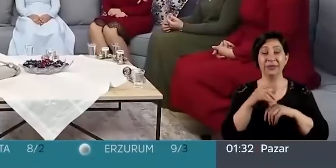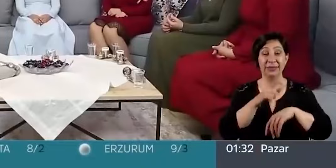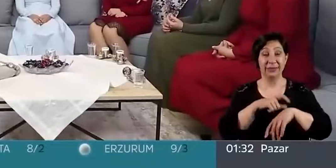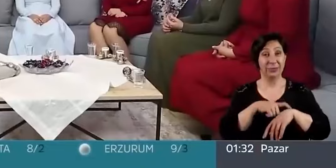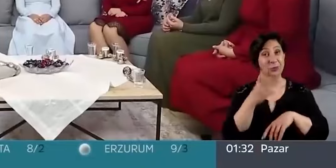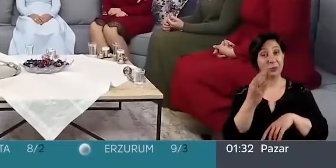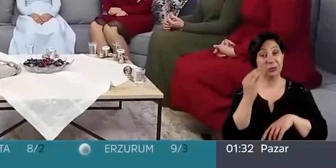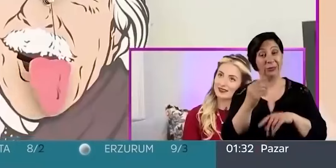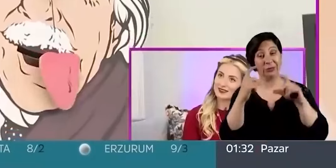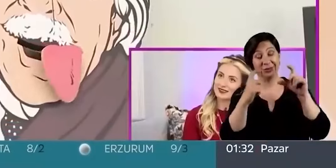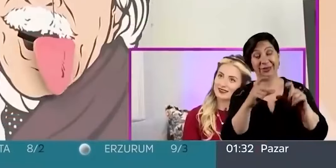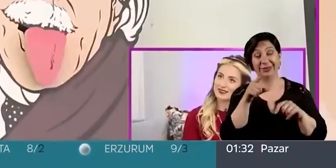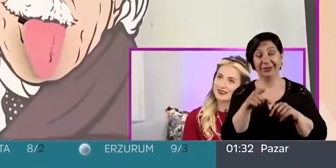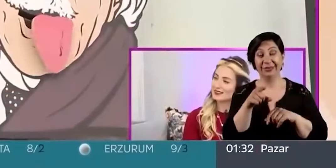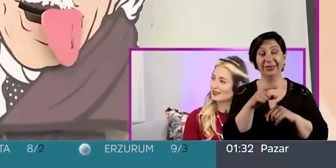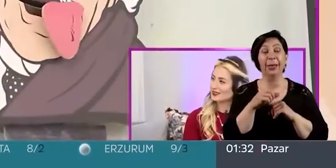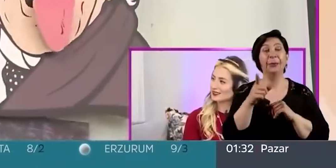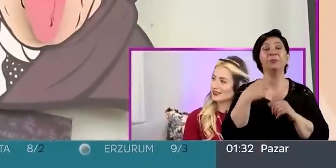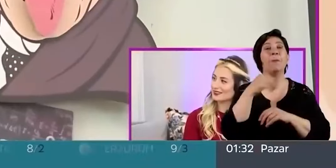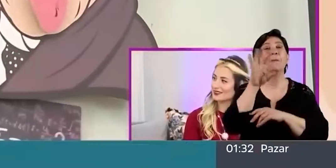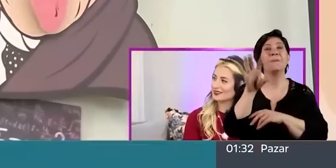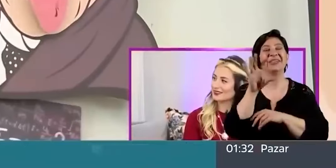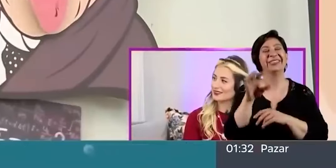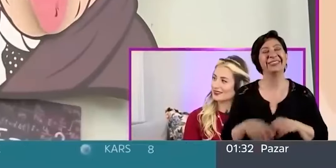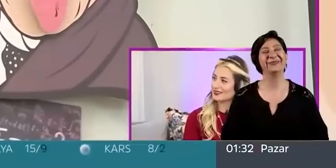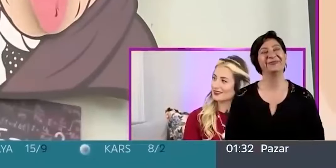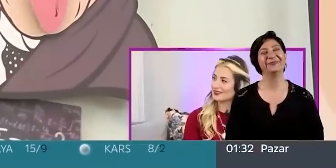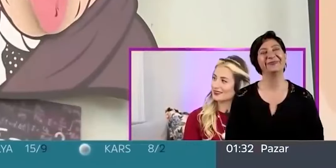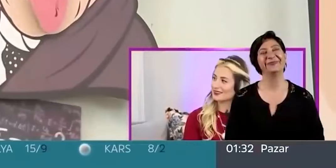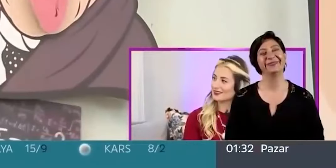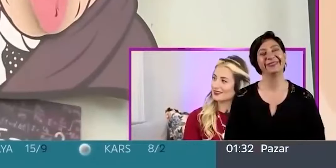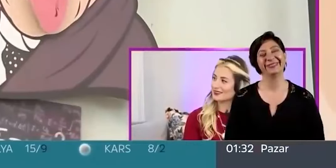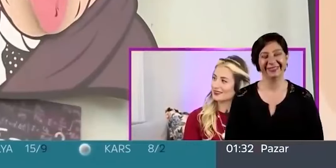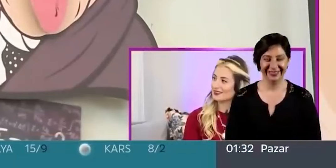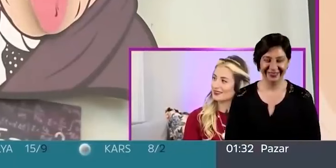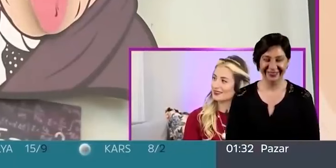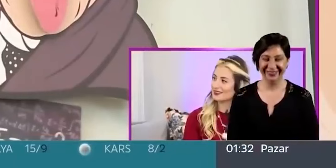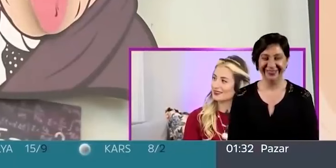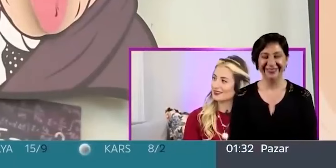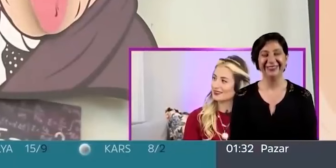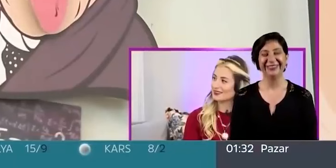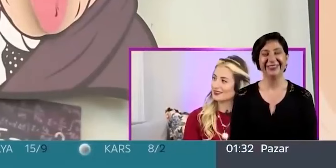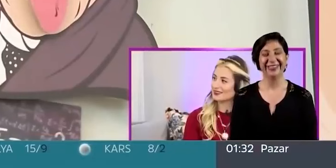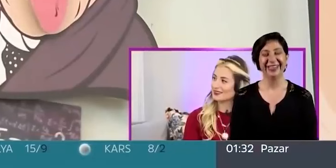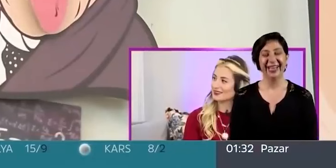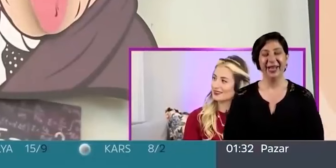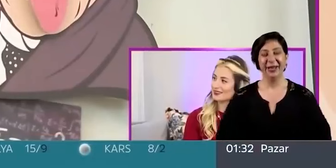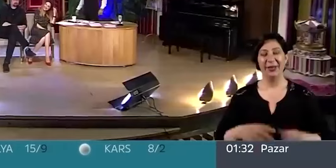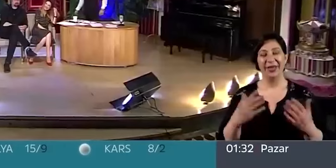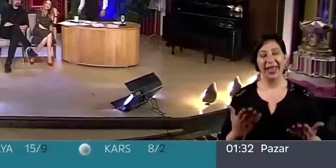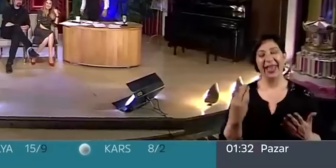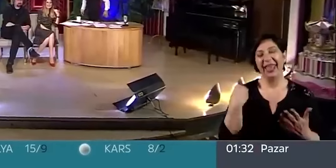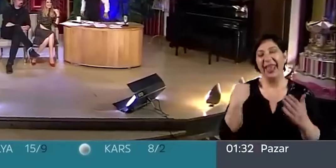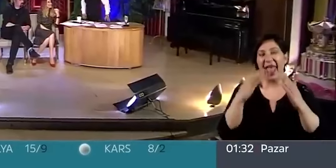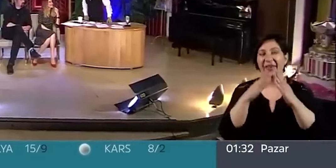çok güzelmiş Esra Hanım. Teşekkürler. Biz onu balayı dönüştürdük. Bu çok güzel. Bu çok güzel. Ya yeni